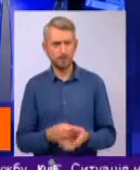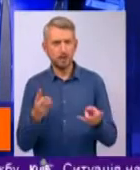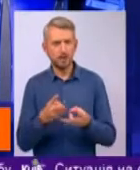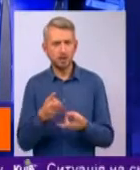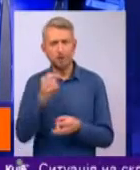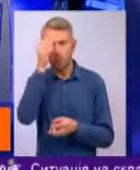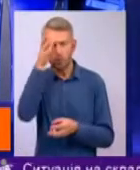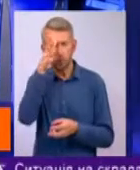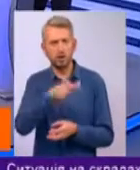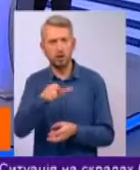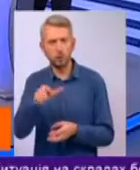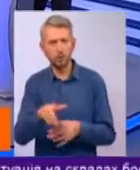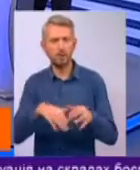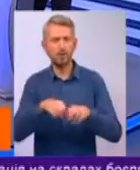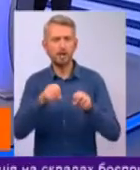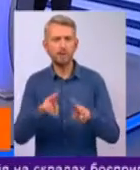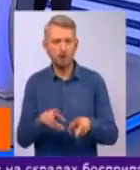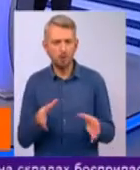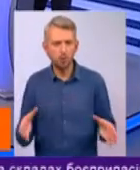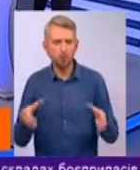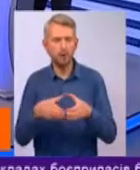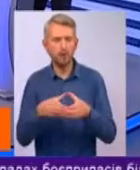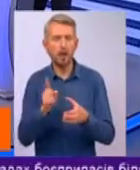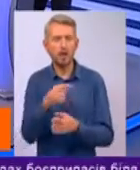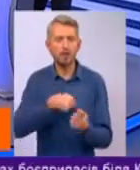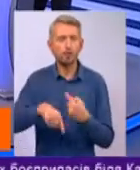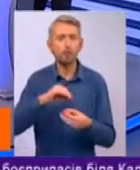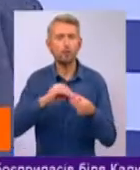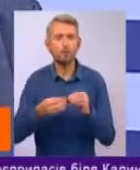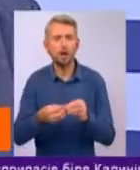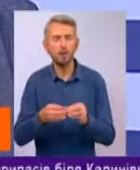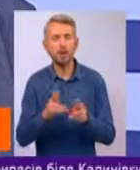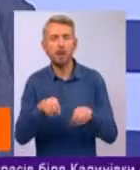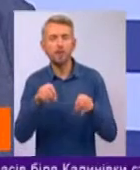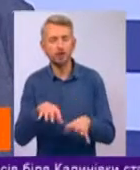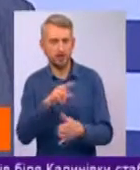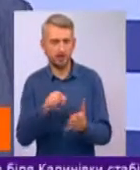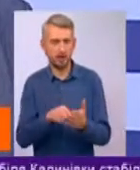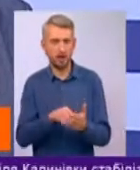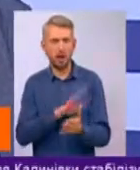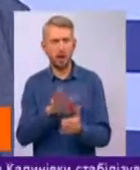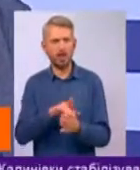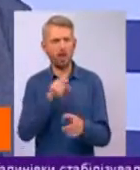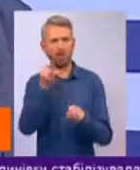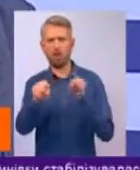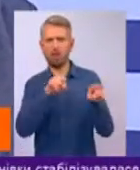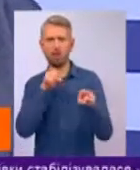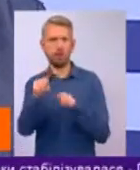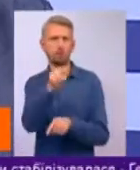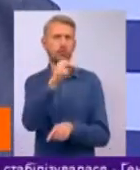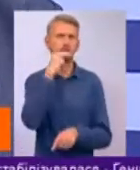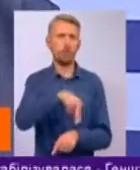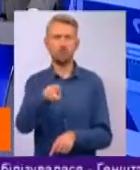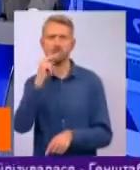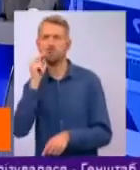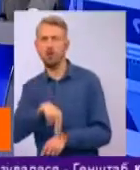розумним людям і фахівцям гуртуватись, але навколо проблеми, вирішення її питань, а не тикати пальцями той чи чий.